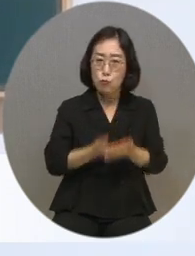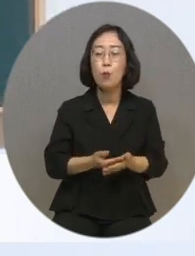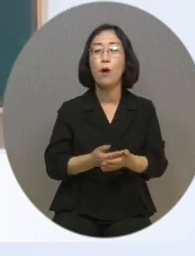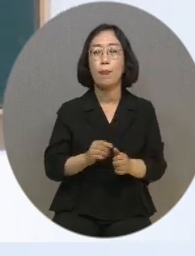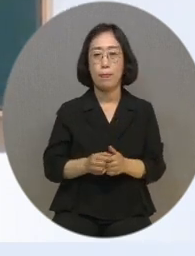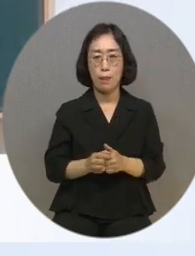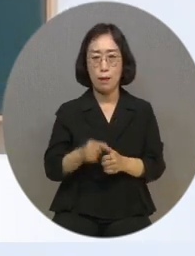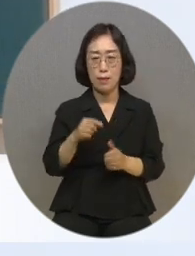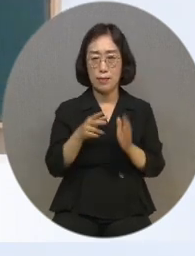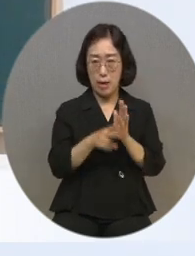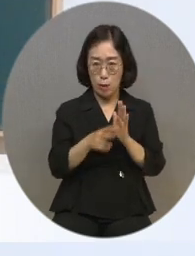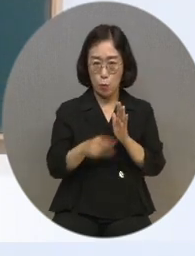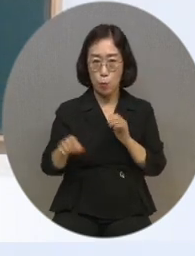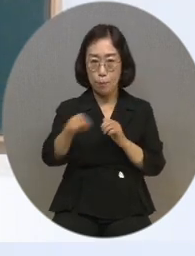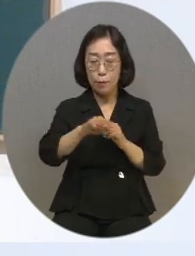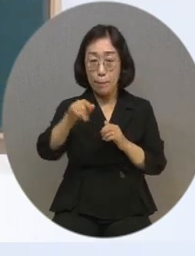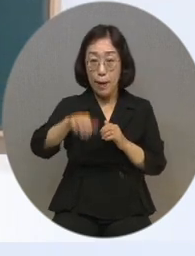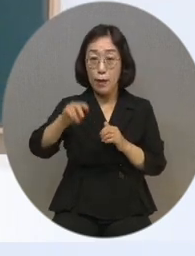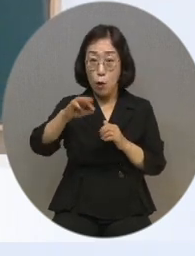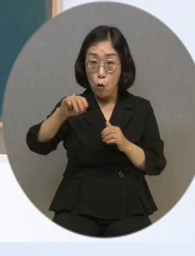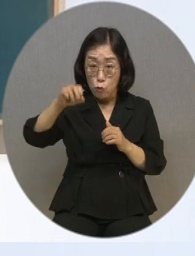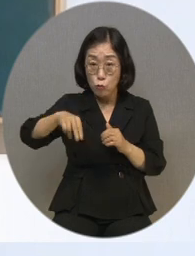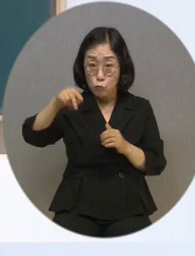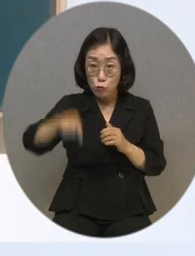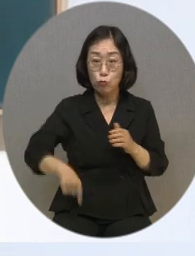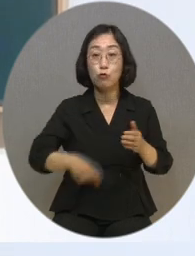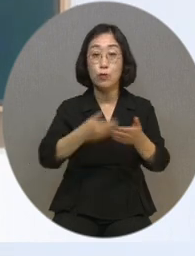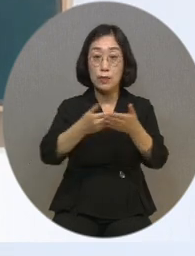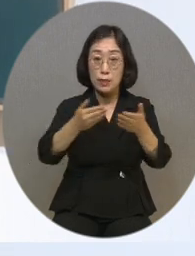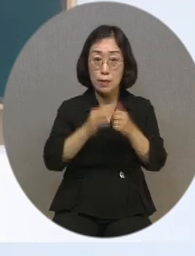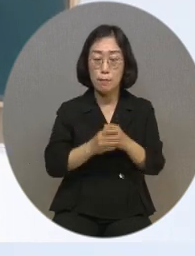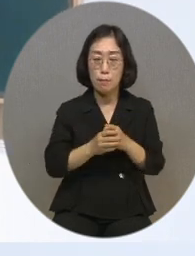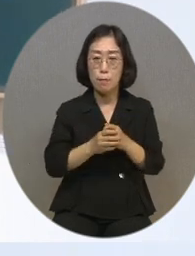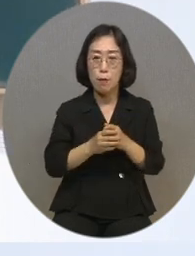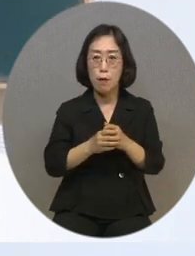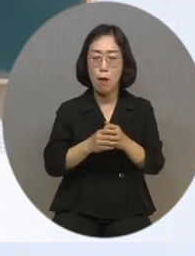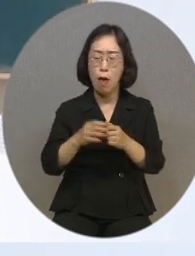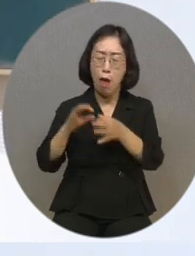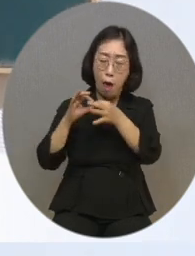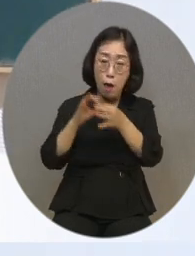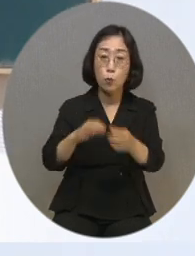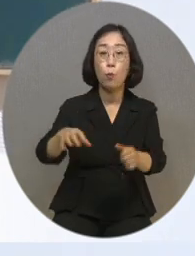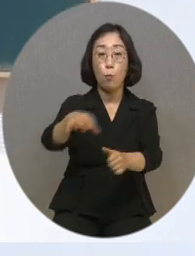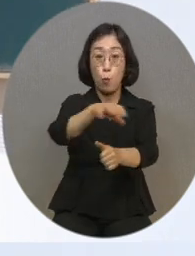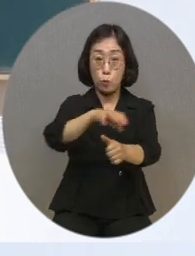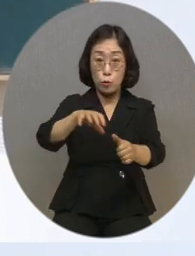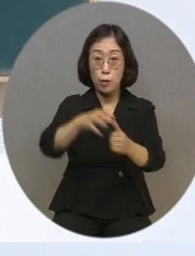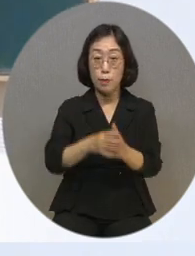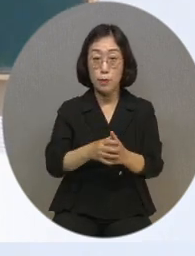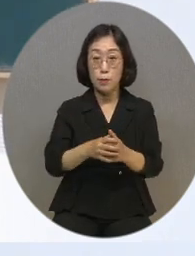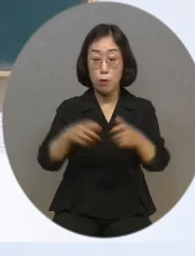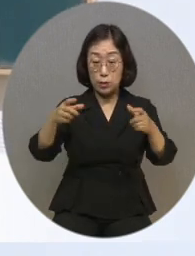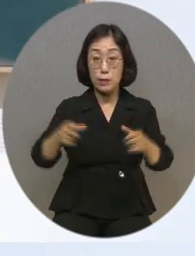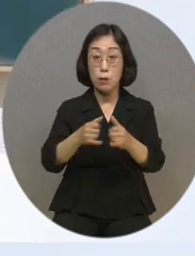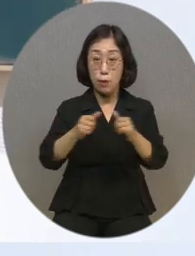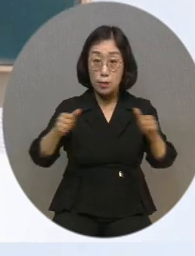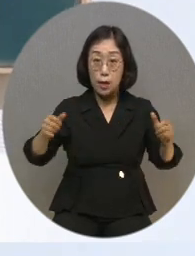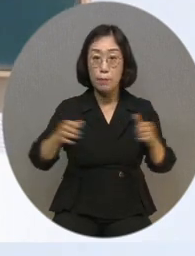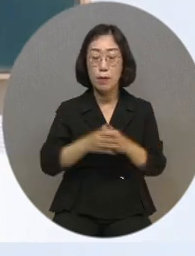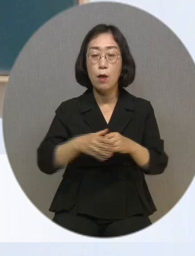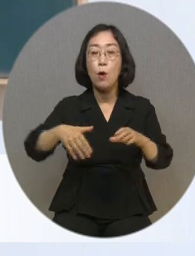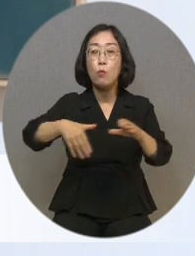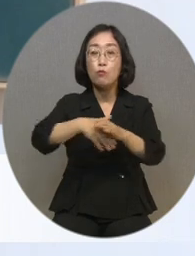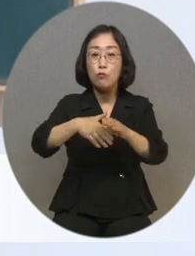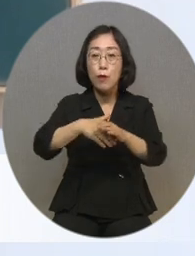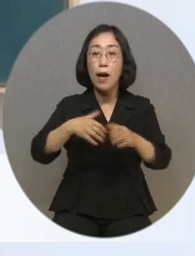자료들입니다. 백영수 화백의 그림을 영구히 보존하면서 시민들의